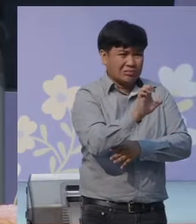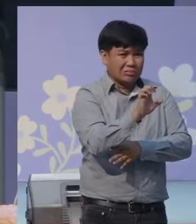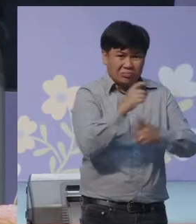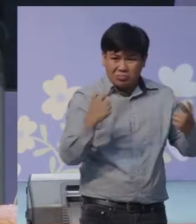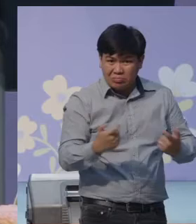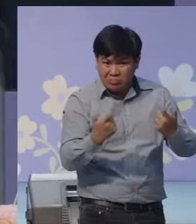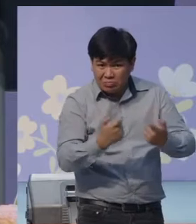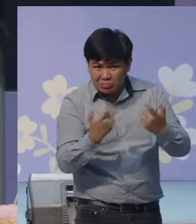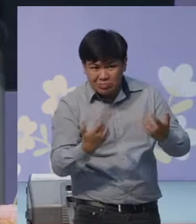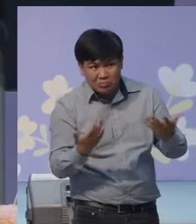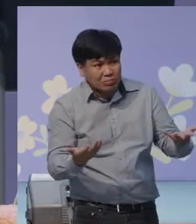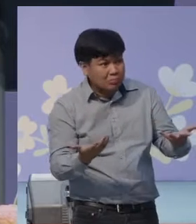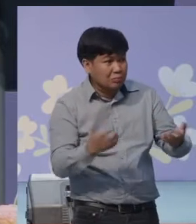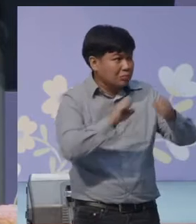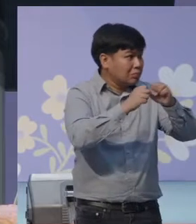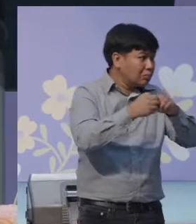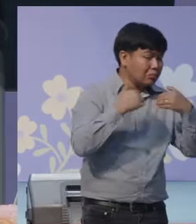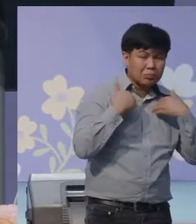mali yung katawan ni